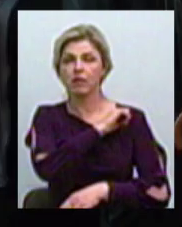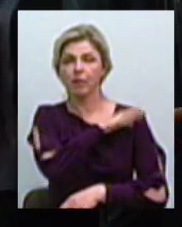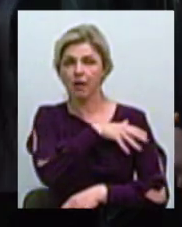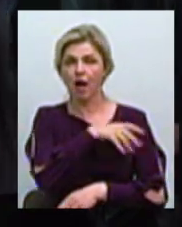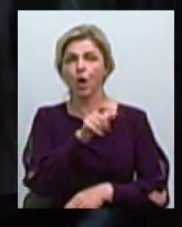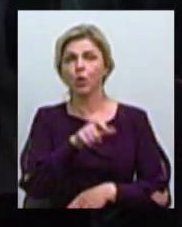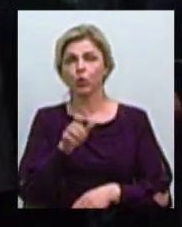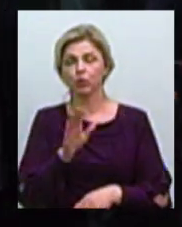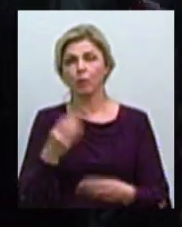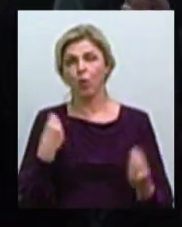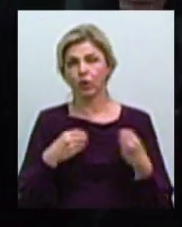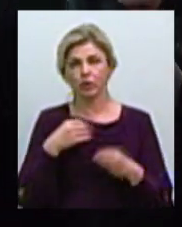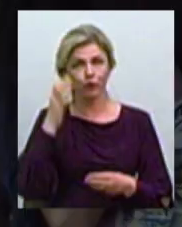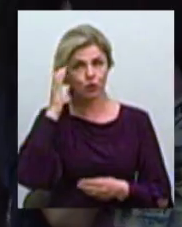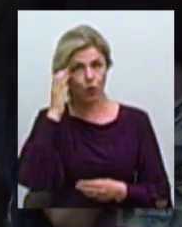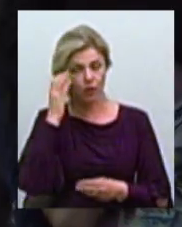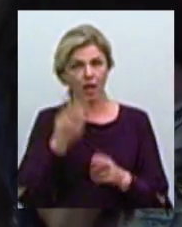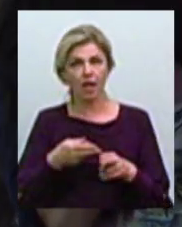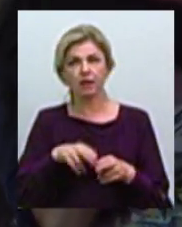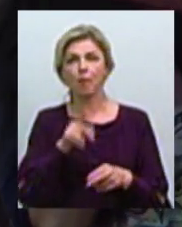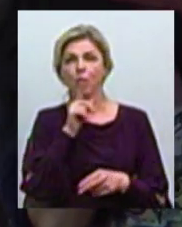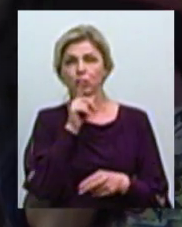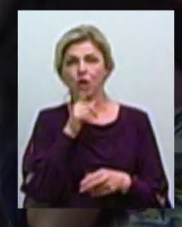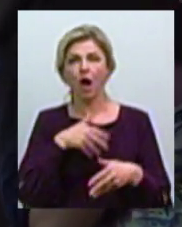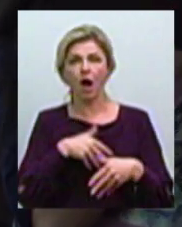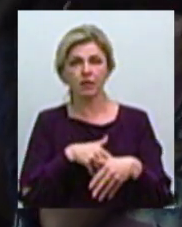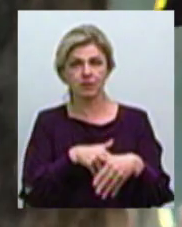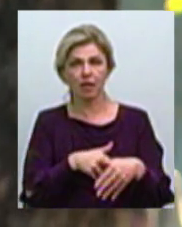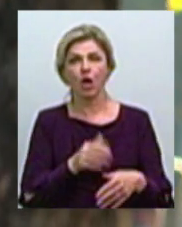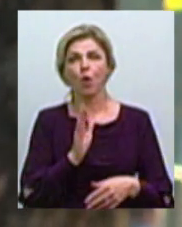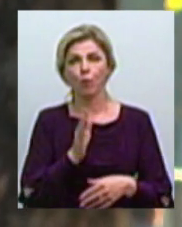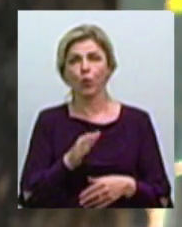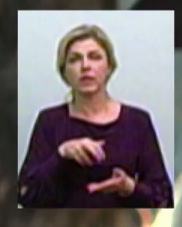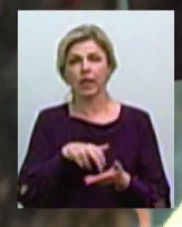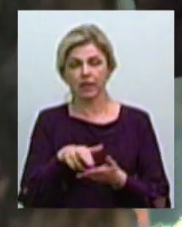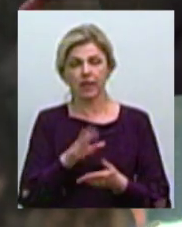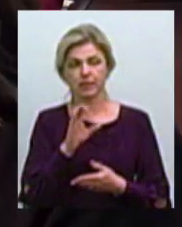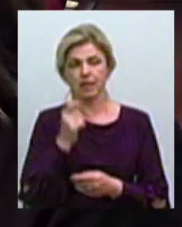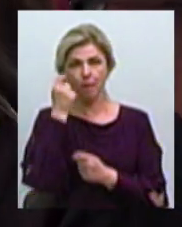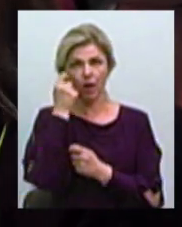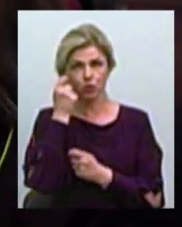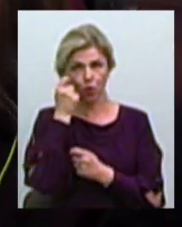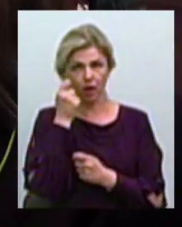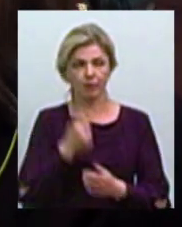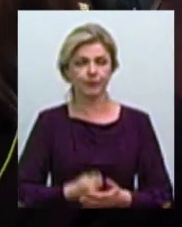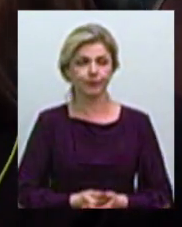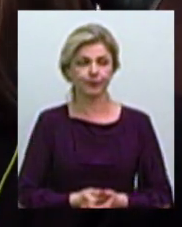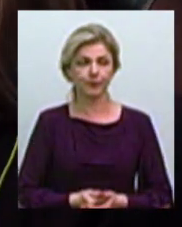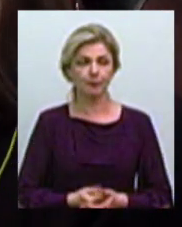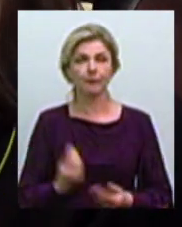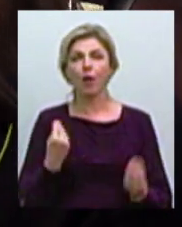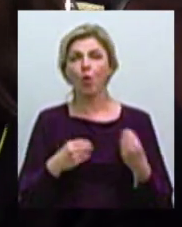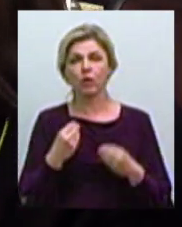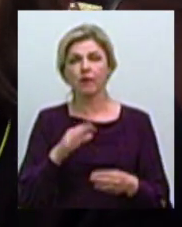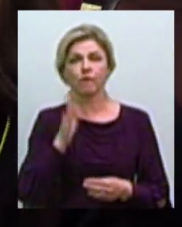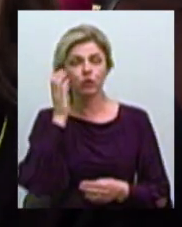вдягнені всі у чорне. Це мовчазна акція. Вони будуть йти з символічними парасольками. Ми вдягаємося чорним, тому що це